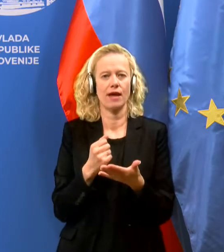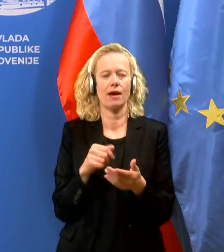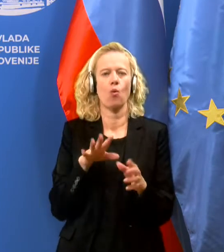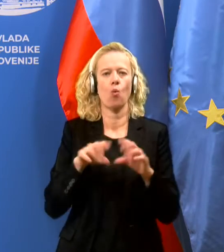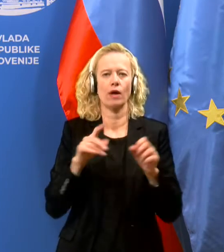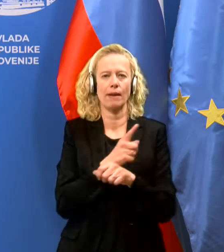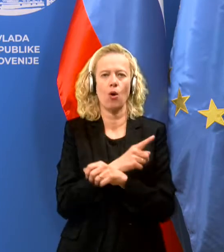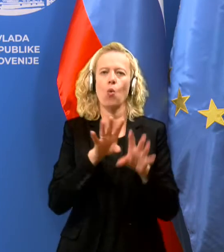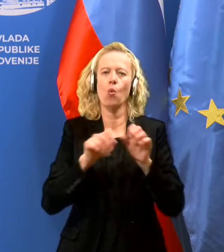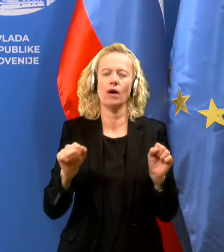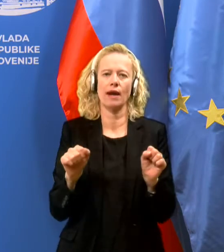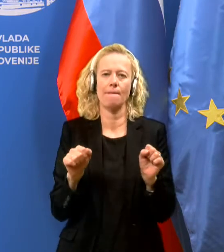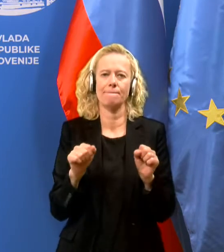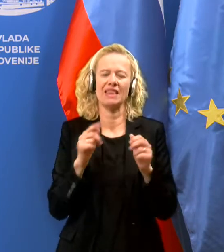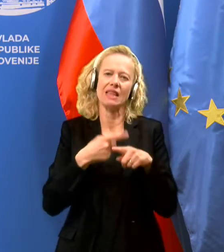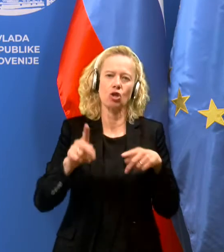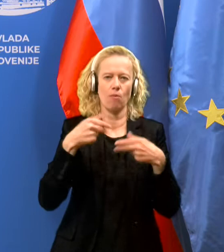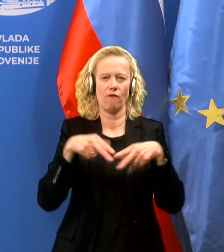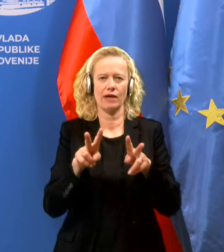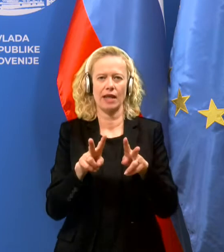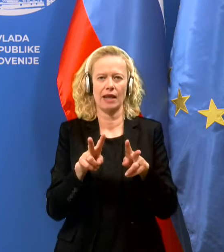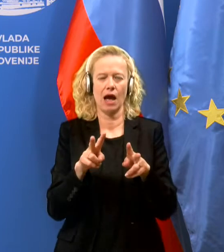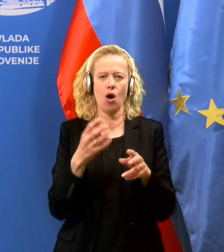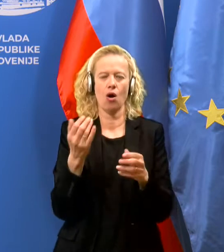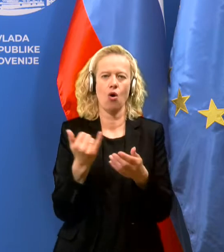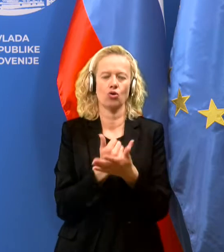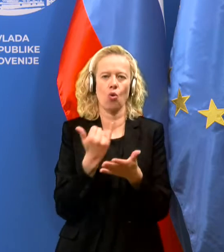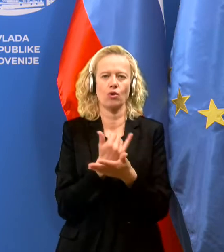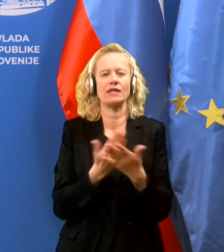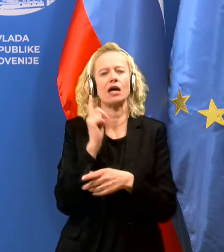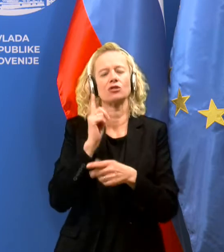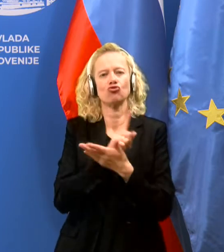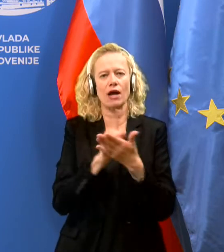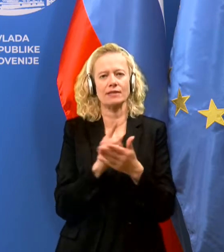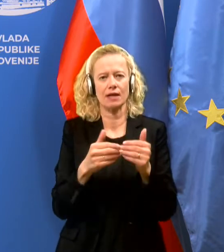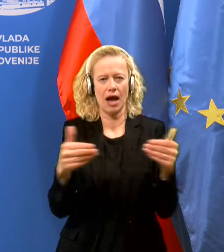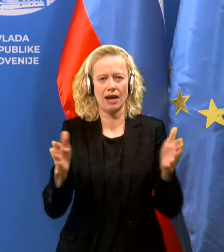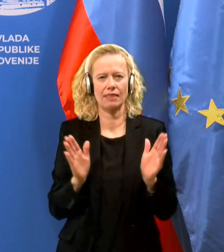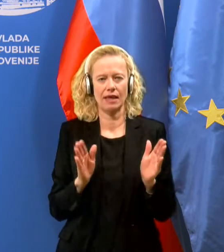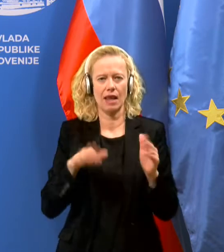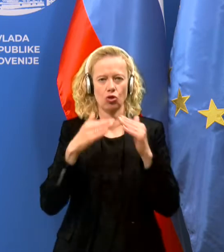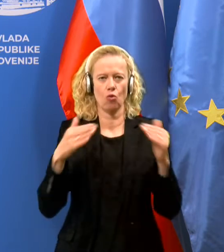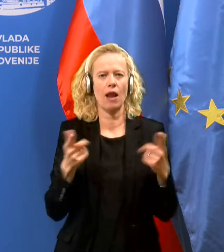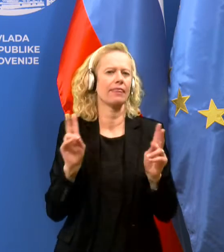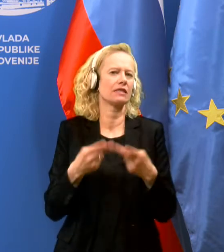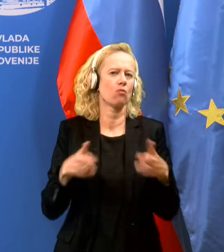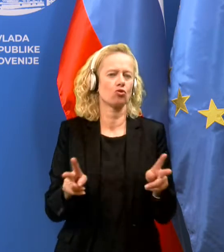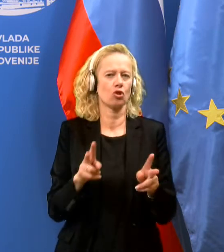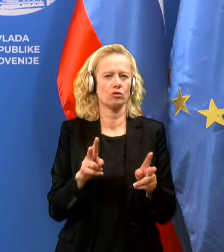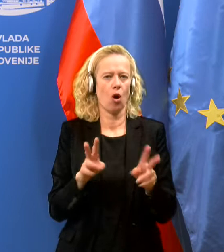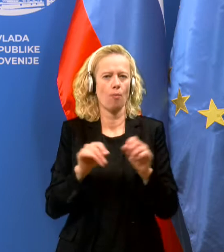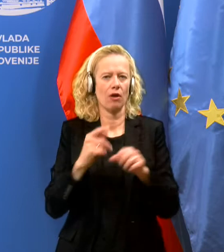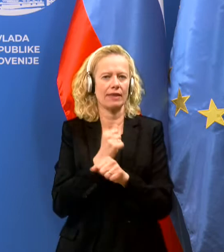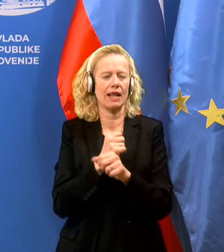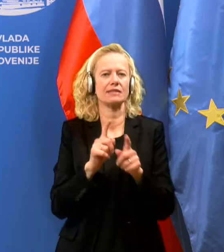delno povrnjenega izgubljenega dohodka za čas trajanja odrejene karantene na domu ali nezmožnosti upravljanja dela zaradi